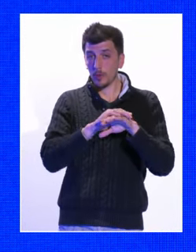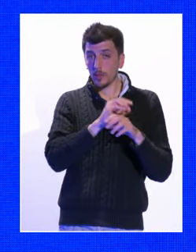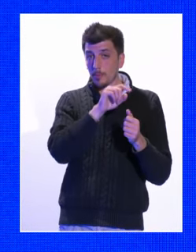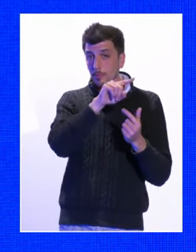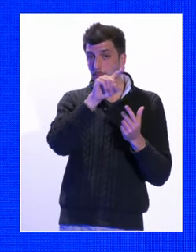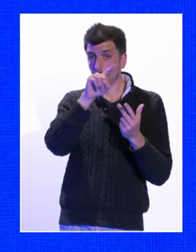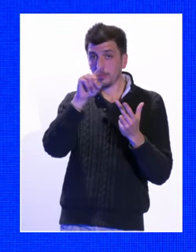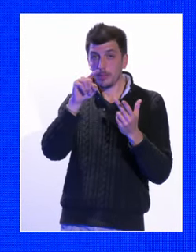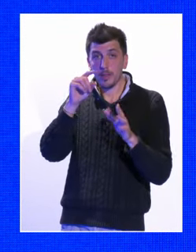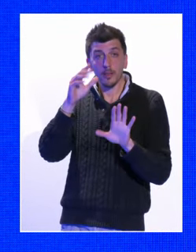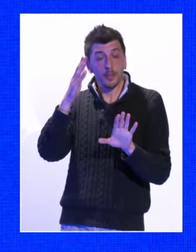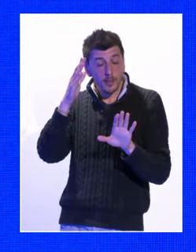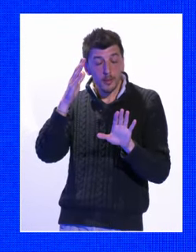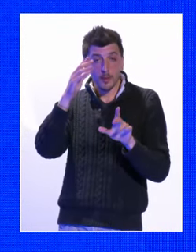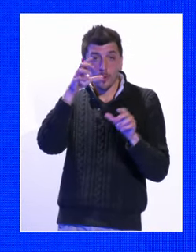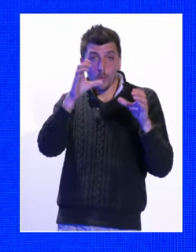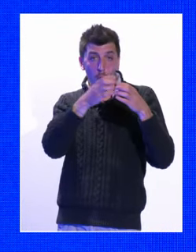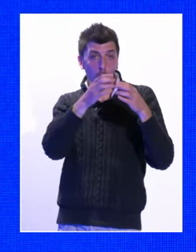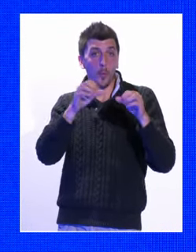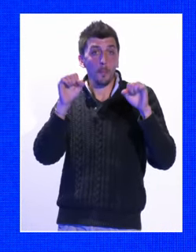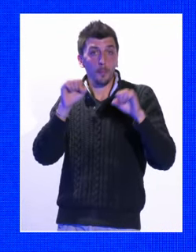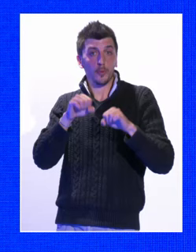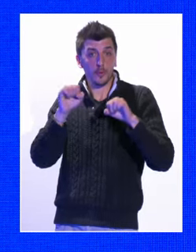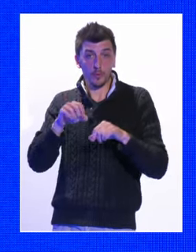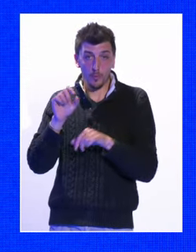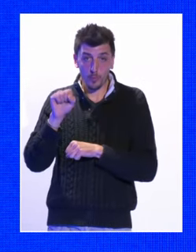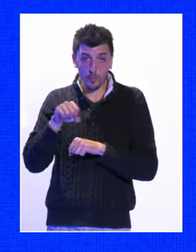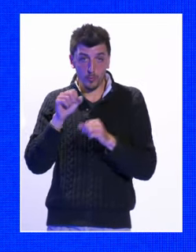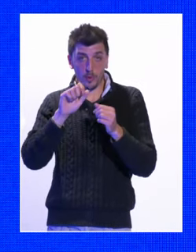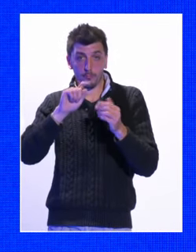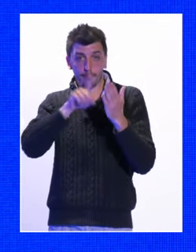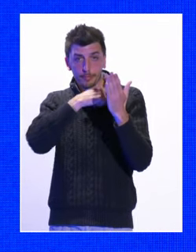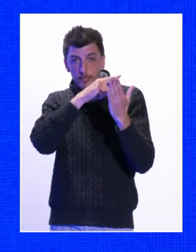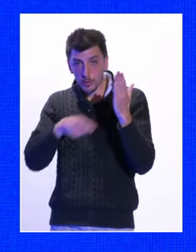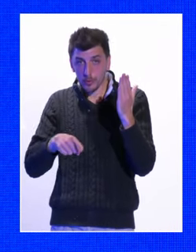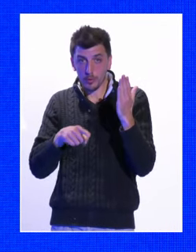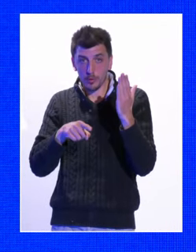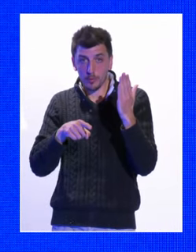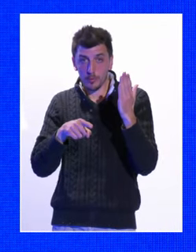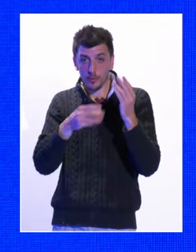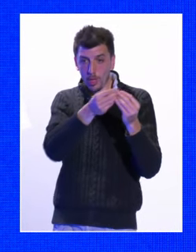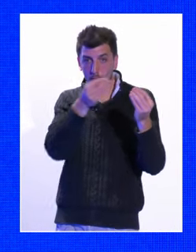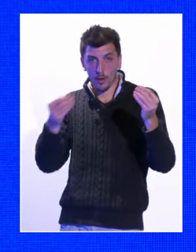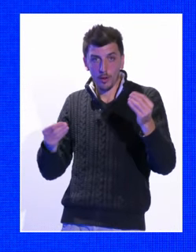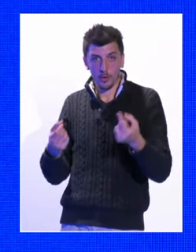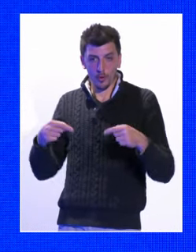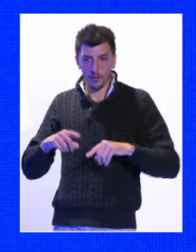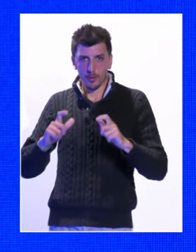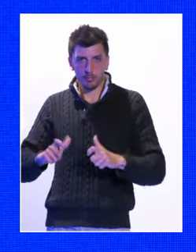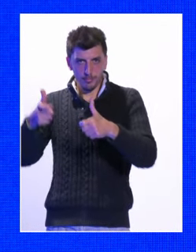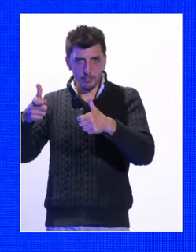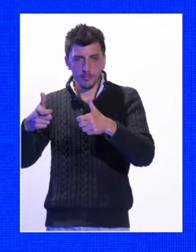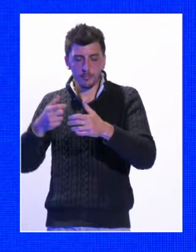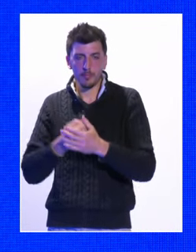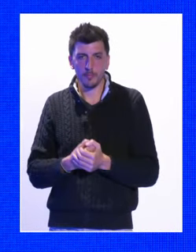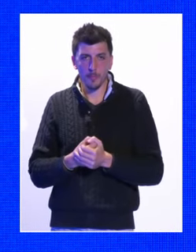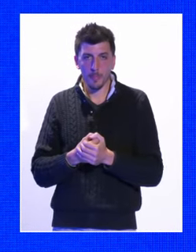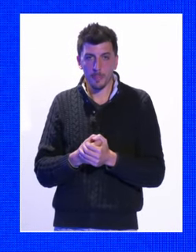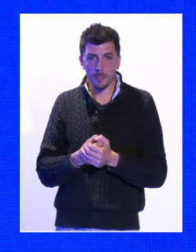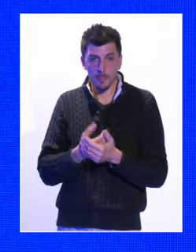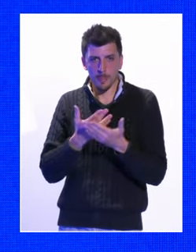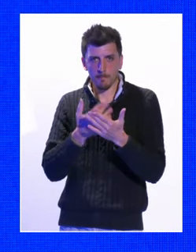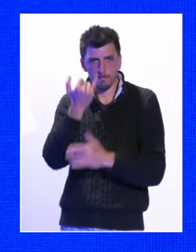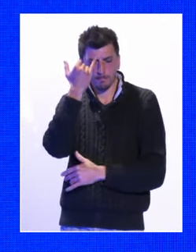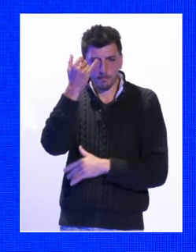l'Assemblée nationale, de voter une censure qui le renverserait. L'idée qu'il y a un monopole de la